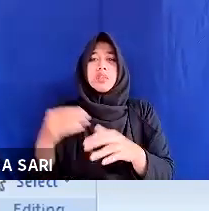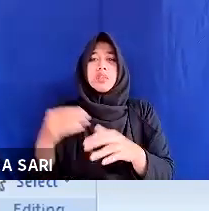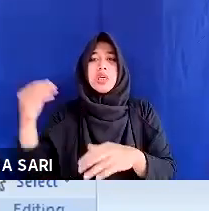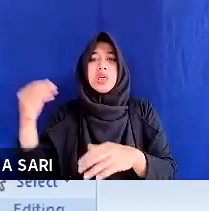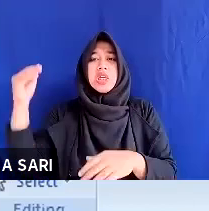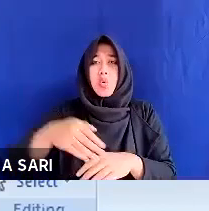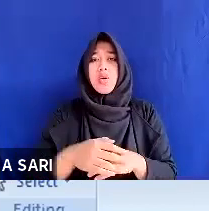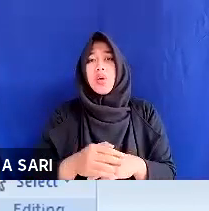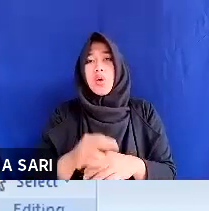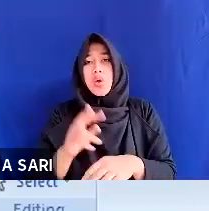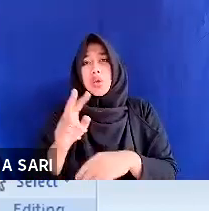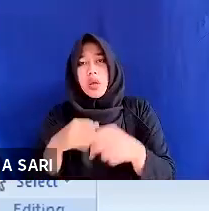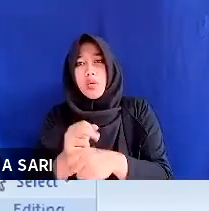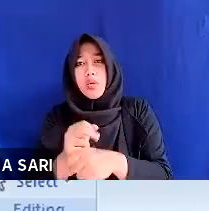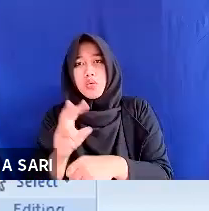selama ini